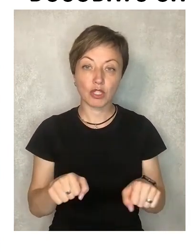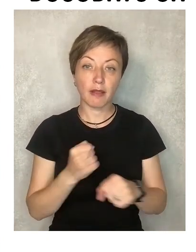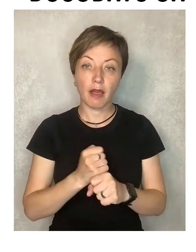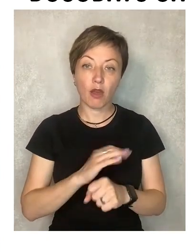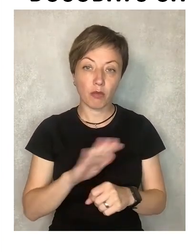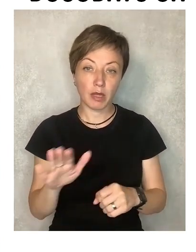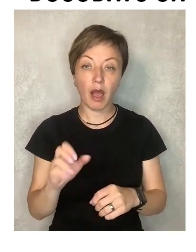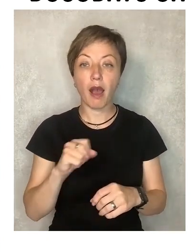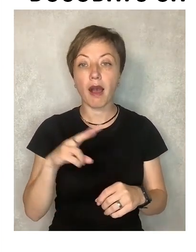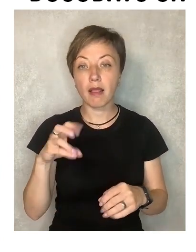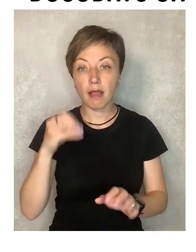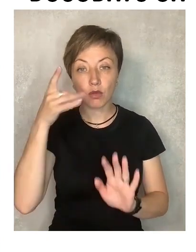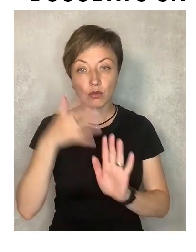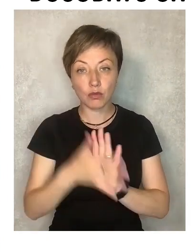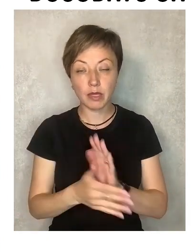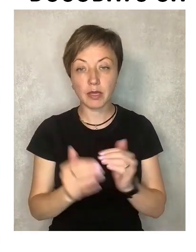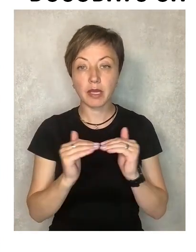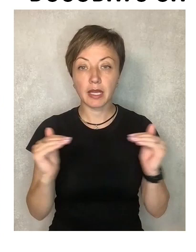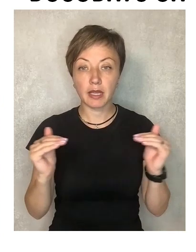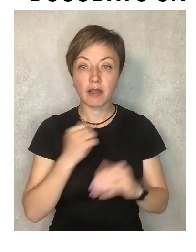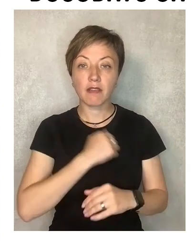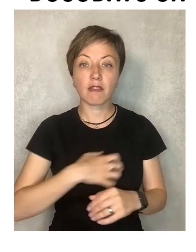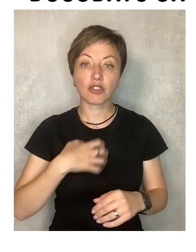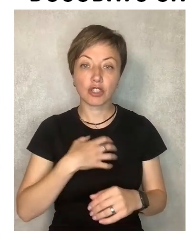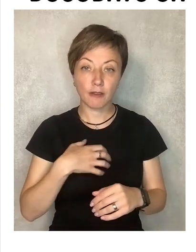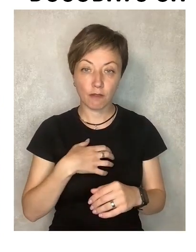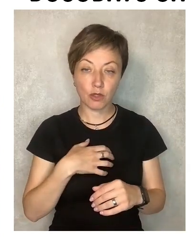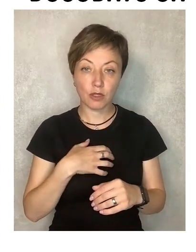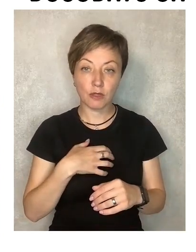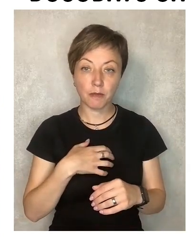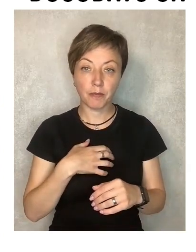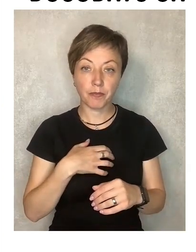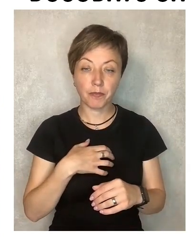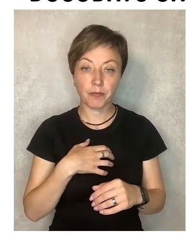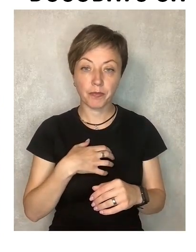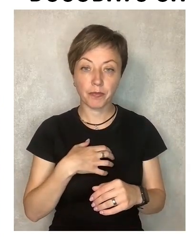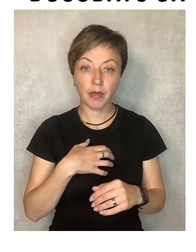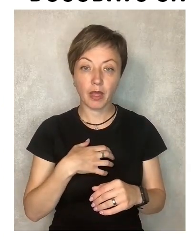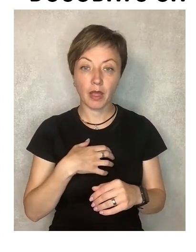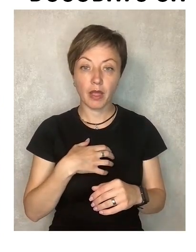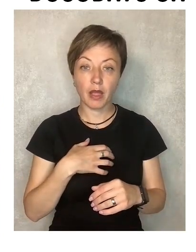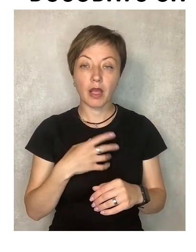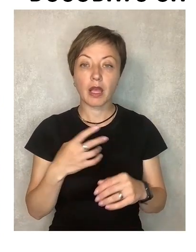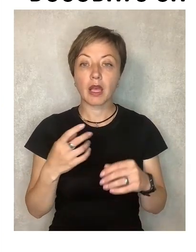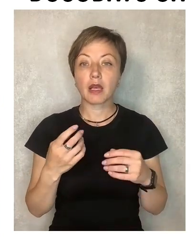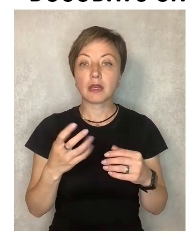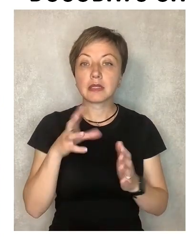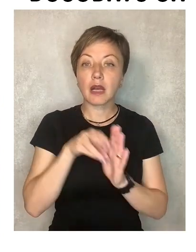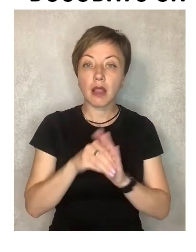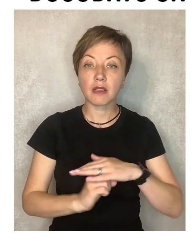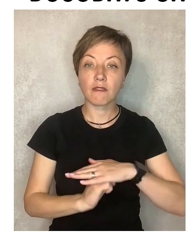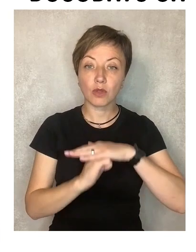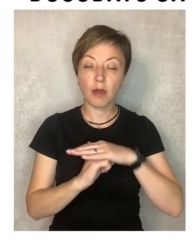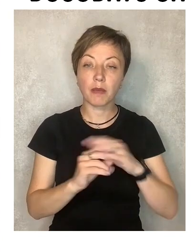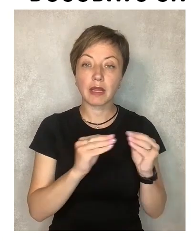Але ми розуміємо рівень важливості, не знаю, сенсовості і просто закладення фундаменту на десятки